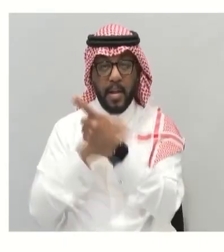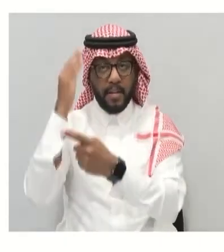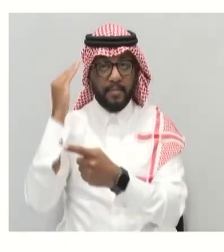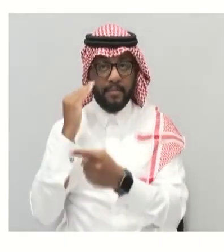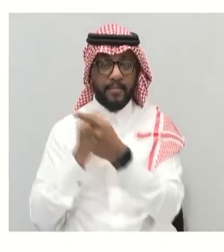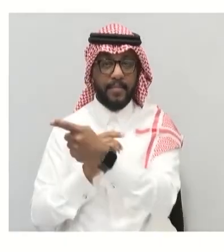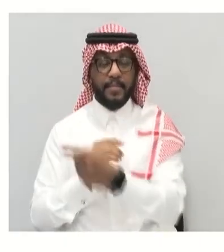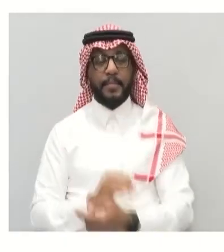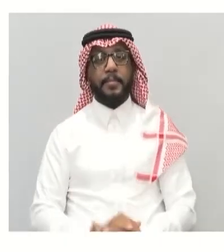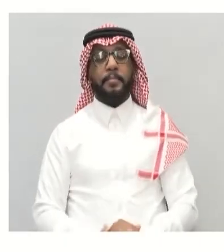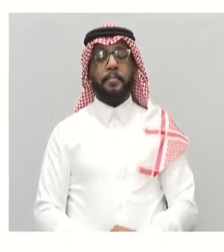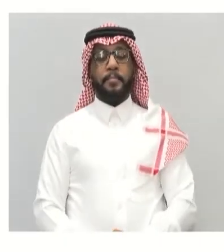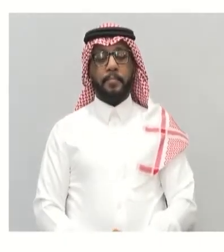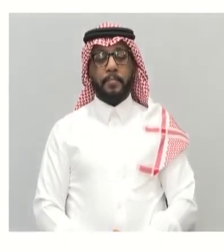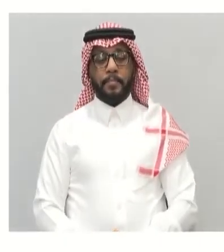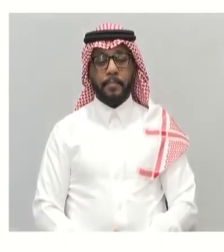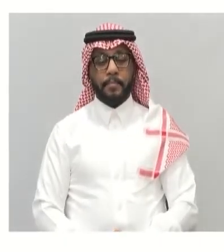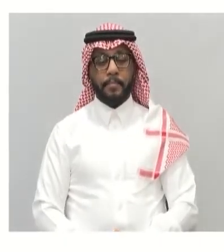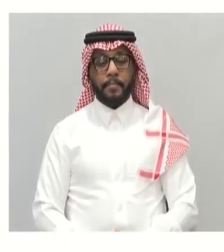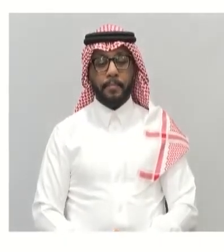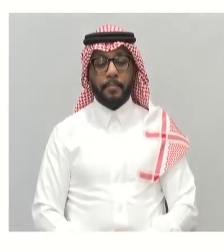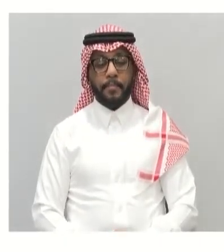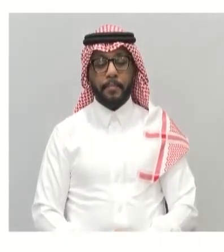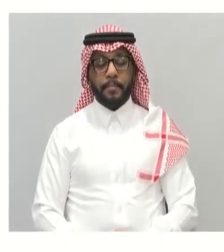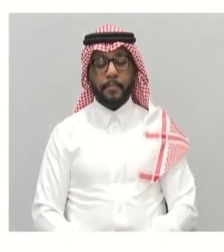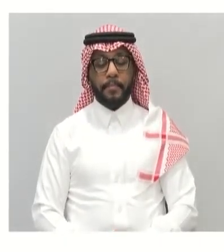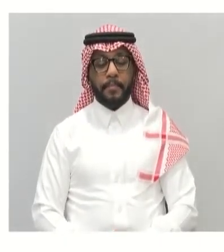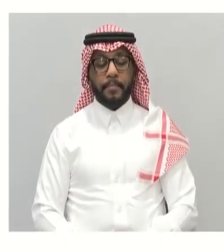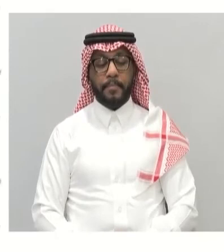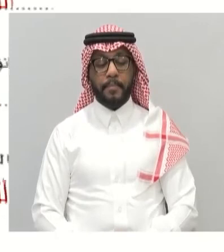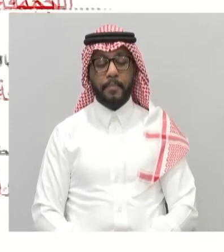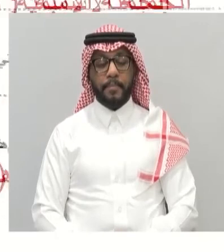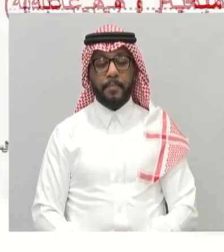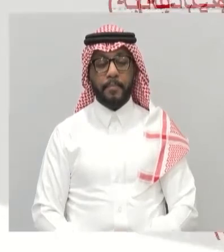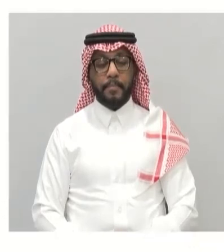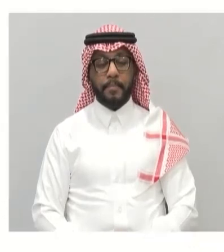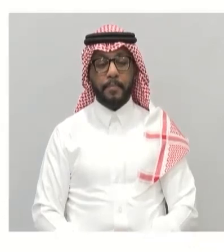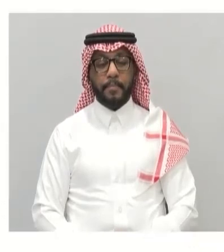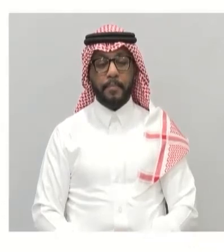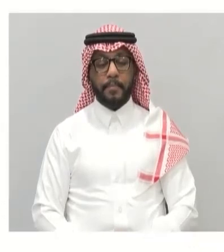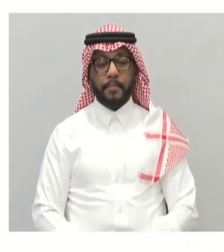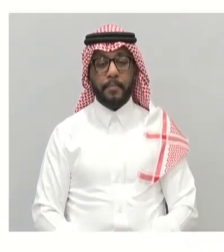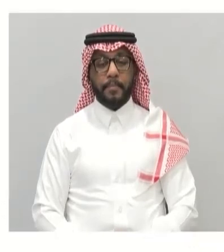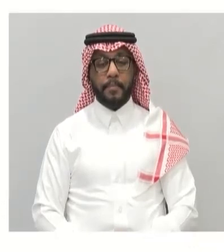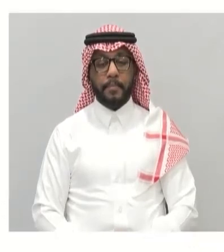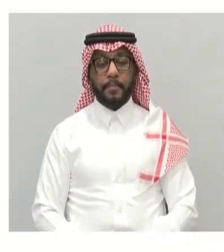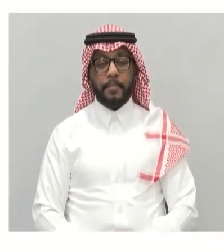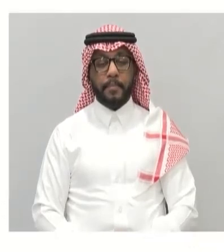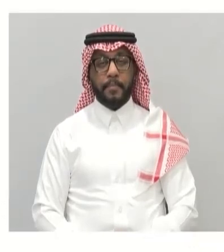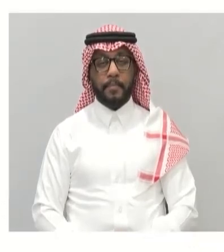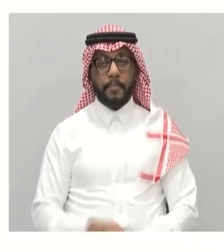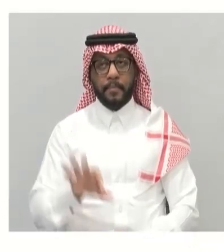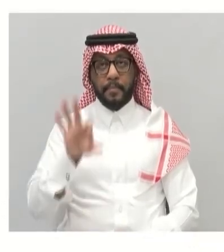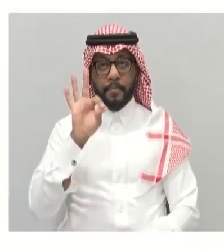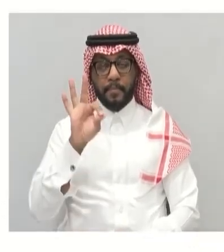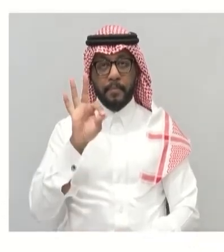بصاحبها بهذا او جمله الحال بصاحبها بهذا الضمير وبهذه الواو الحاليه ما نوع